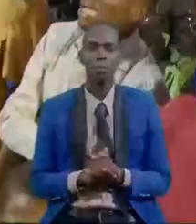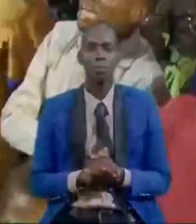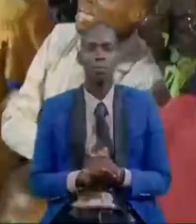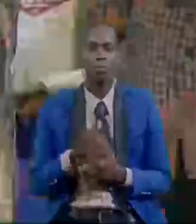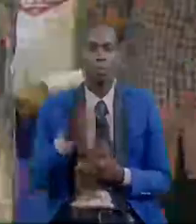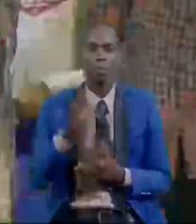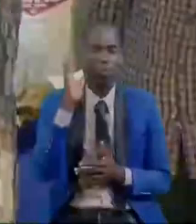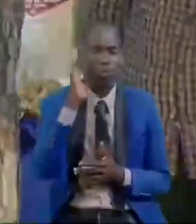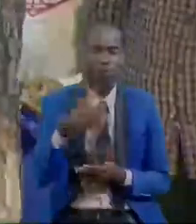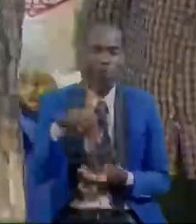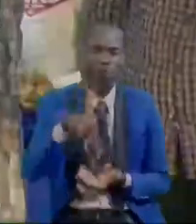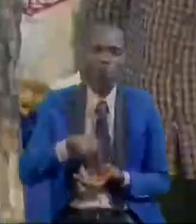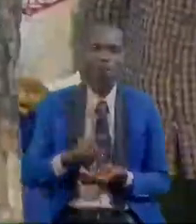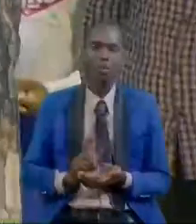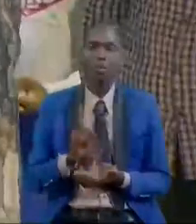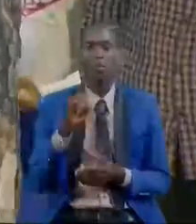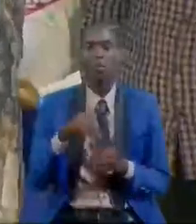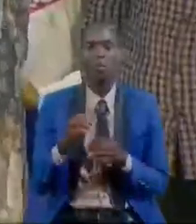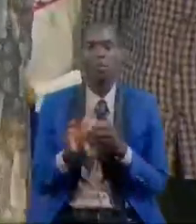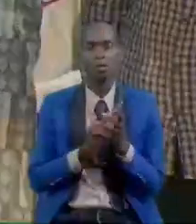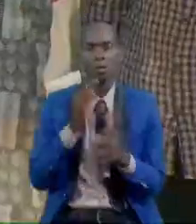Tu vas te lever.